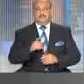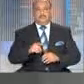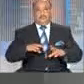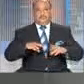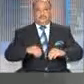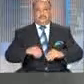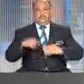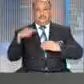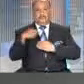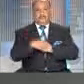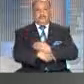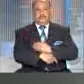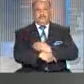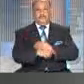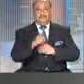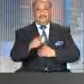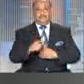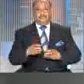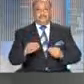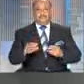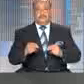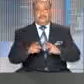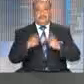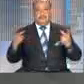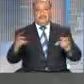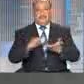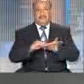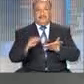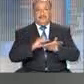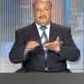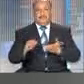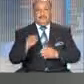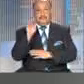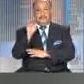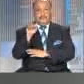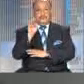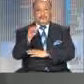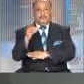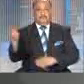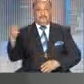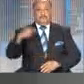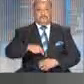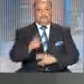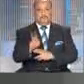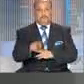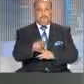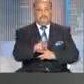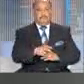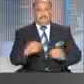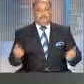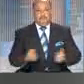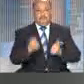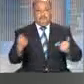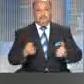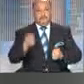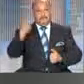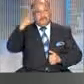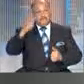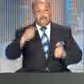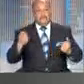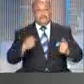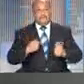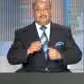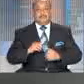من الصحفيين ووكلاء الأسفار من بولونيا في زيارة استطلاعية ترويجية الزيارة تهدف إلى مزيد التعريف